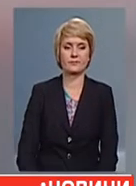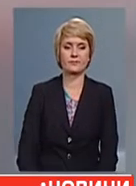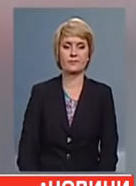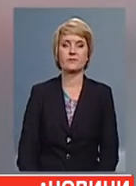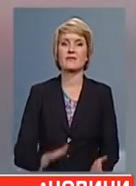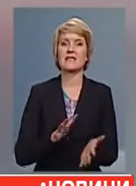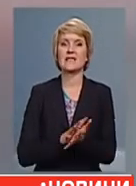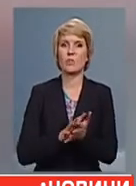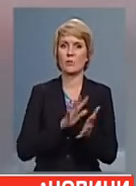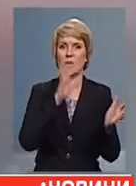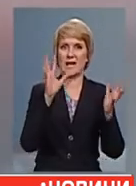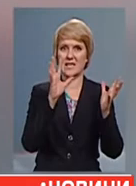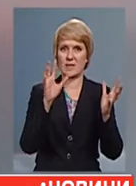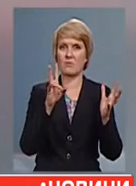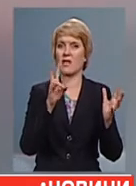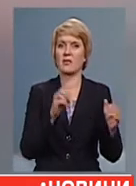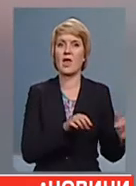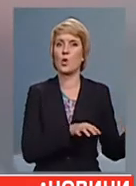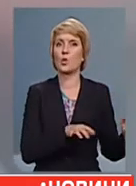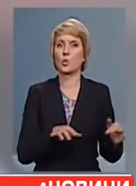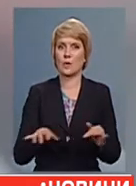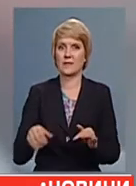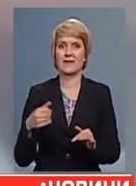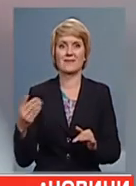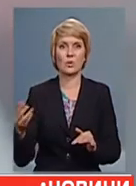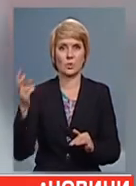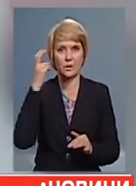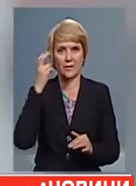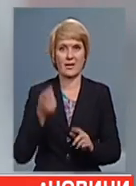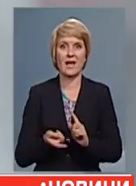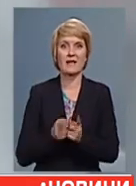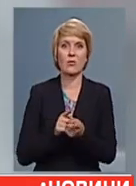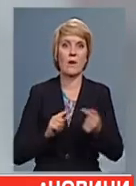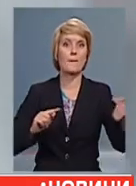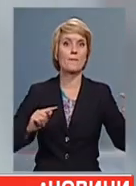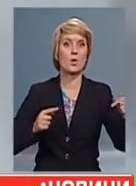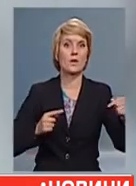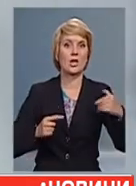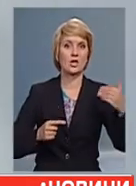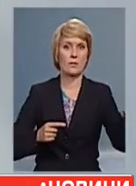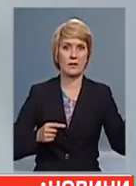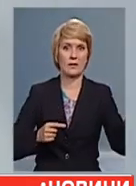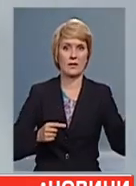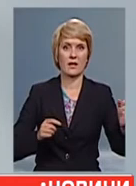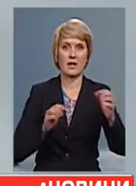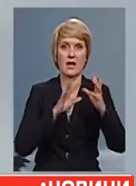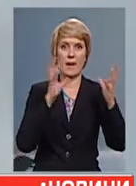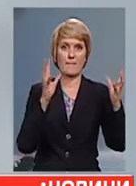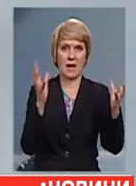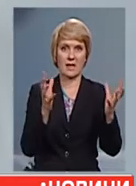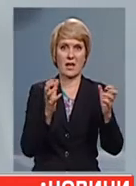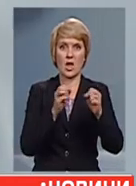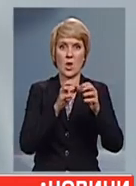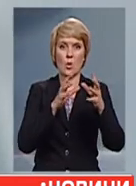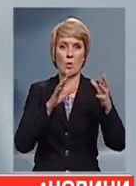Забруднена хмара, вона не рухається в сторону Києва, а навпаки в протилежний бік. Хмара розповсюджується